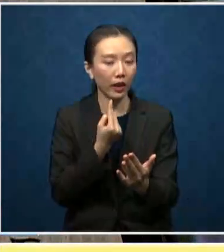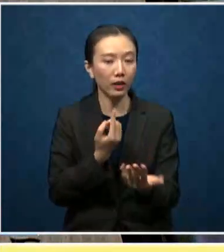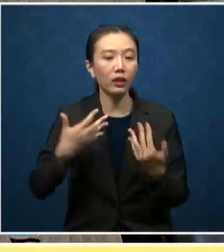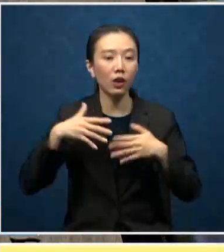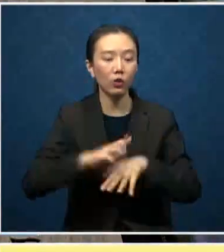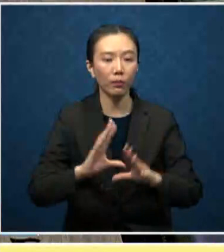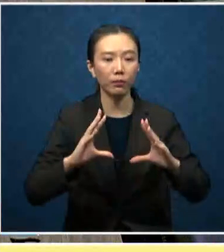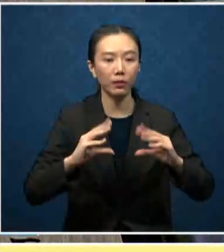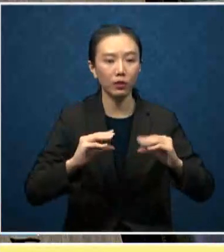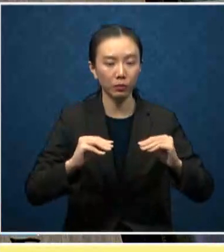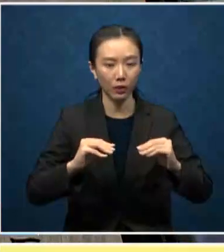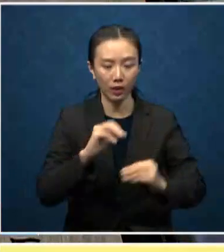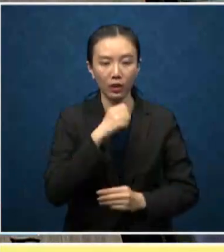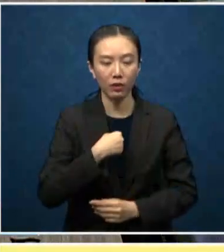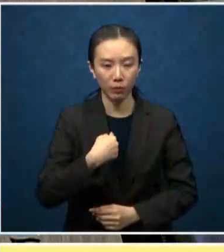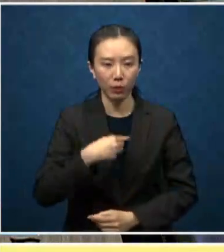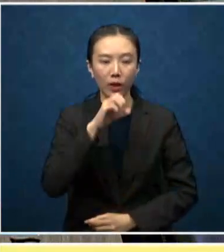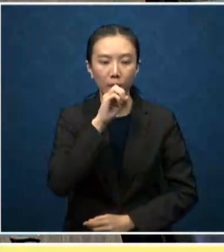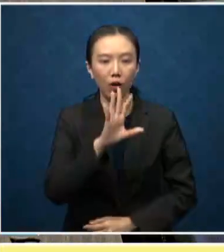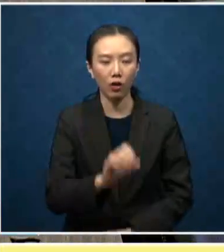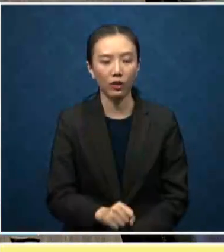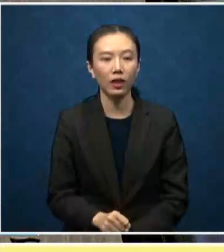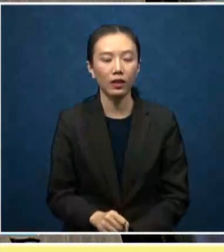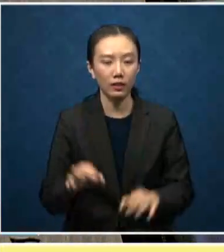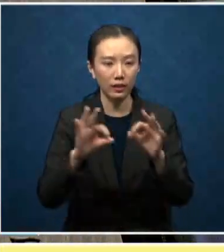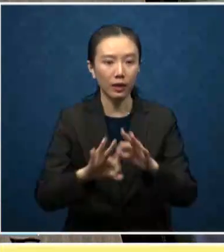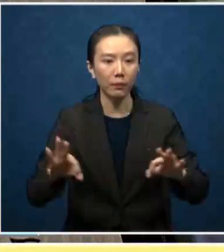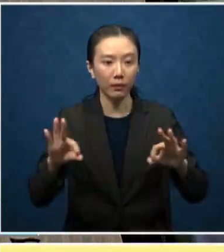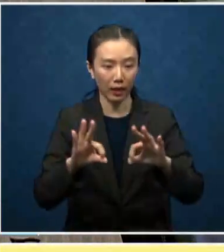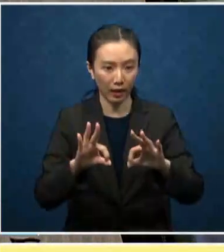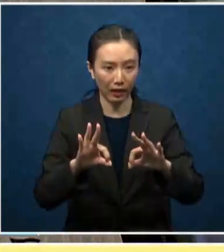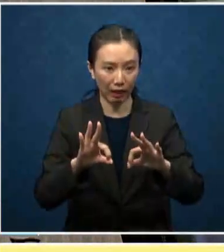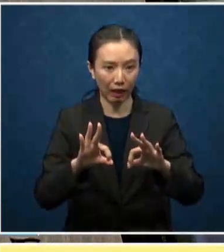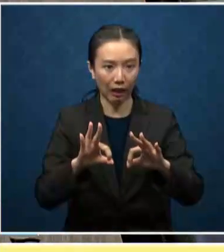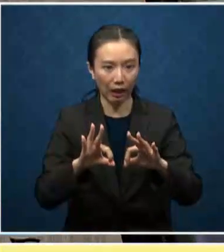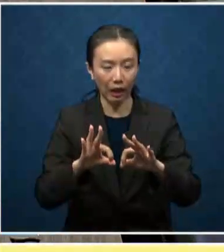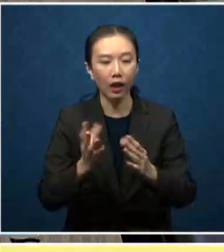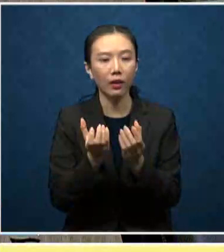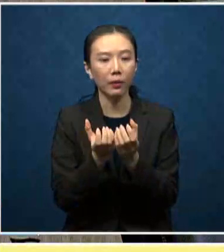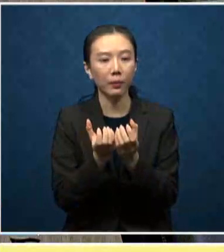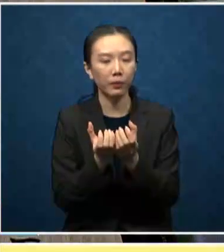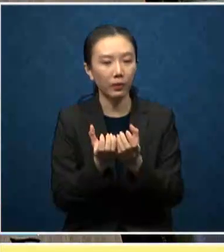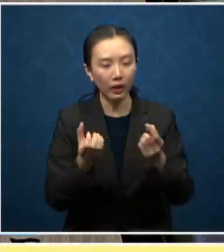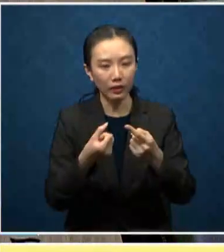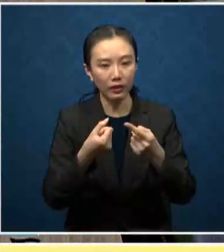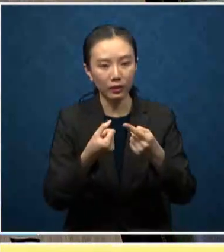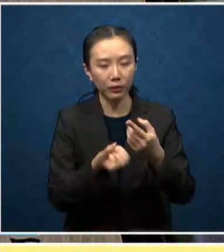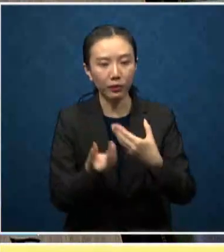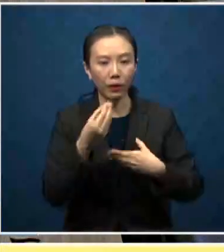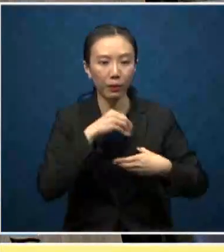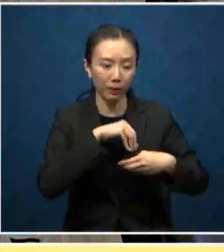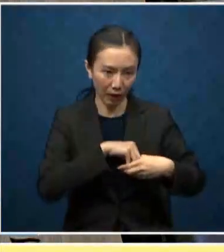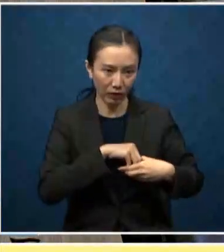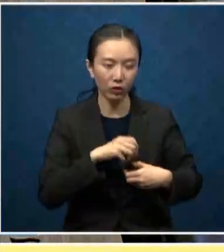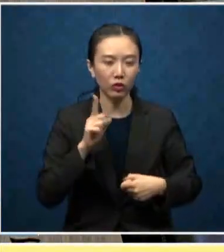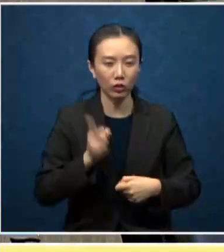กรรมาธิการสาธารณสุขว่าหลักธรรมาภิบาลนั้นมีความสำคัญกองทุนนี้จะอยู่รอดหรือไม่เนี่ยท่านต้องไป